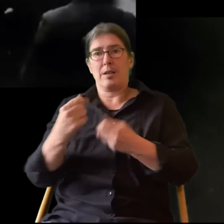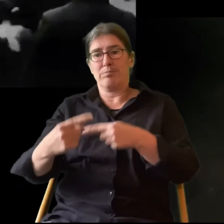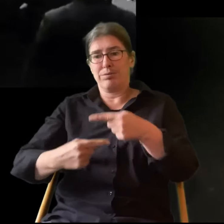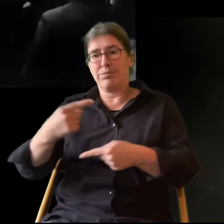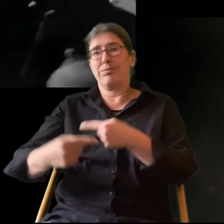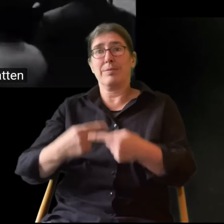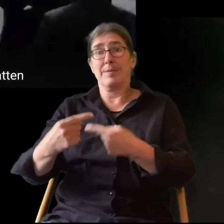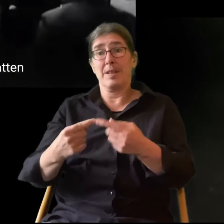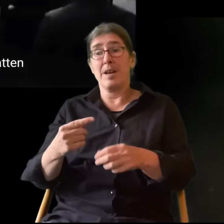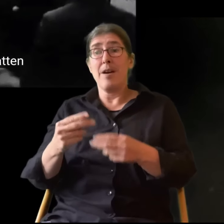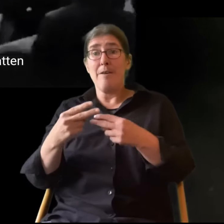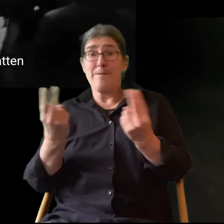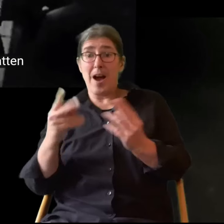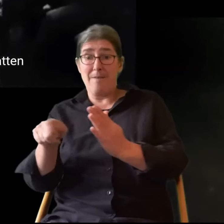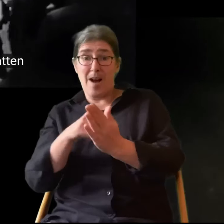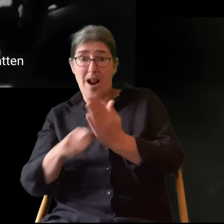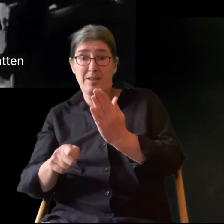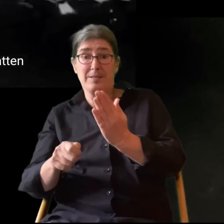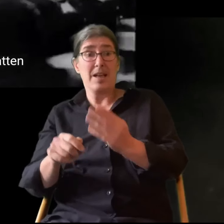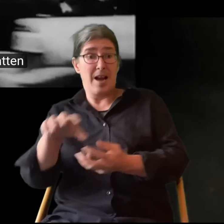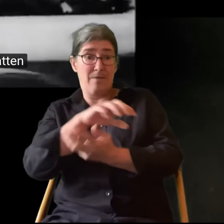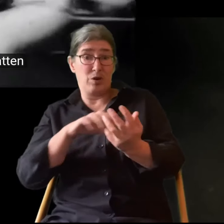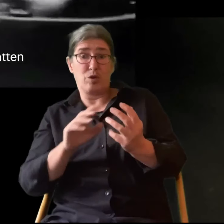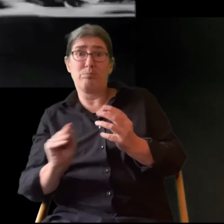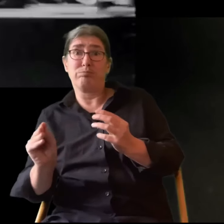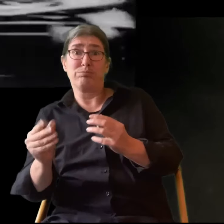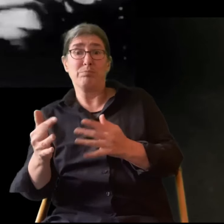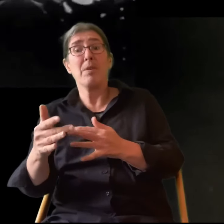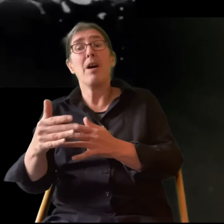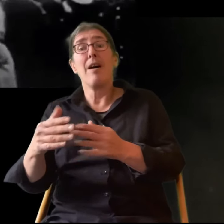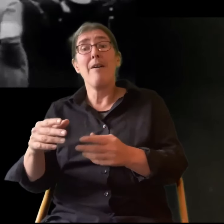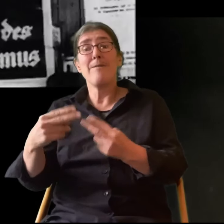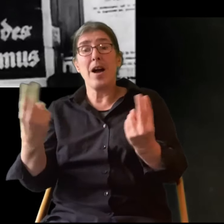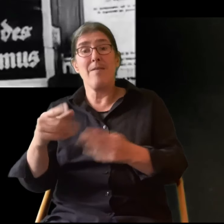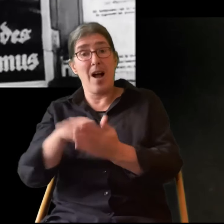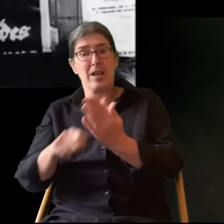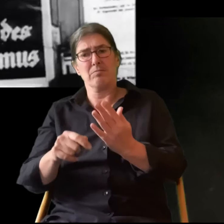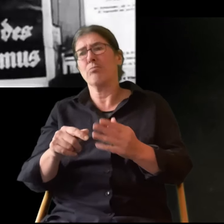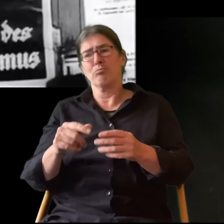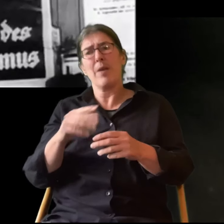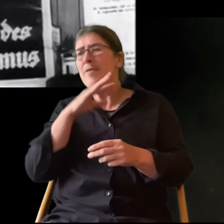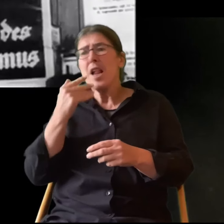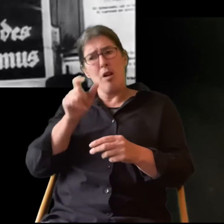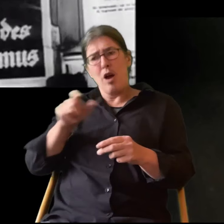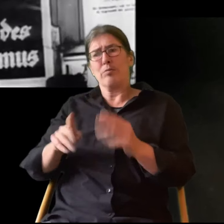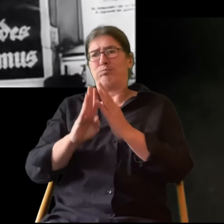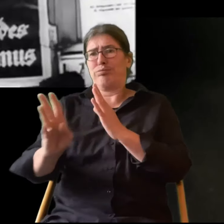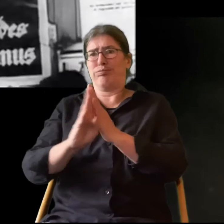Die ersten freien Wahlen im Schatten der Revolution. Die Wahlbeteiligung ist hoch.